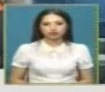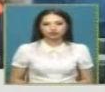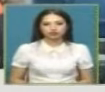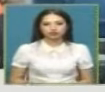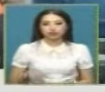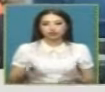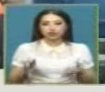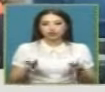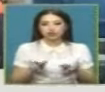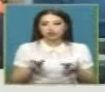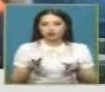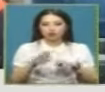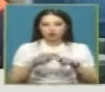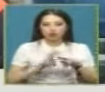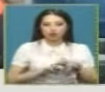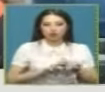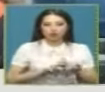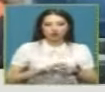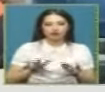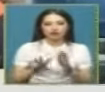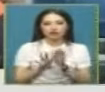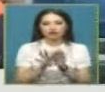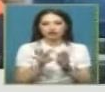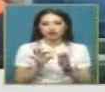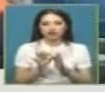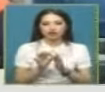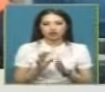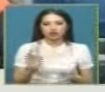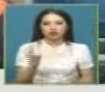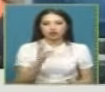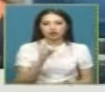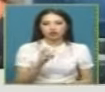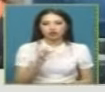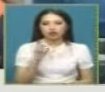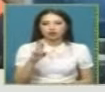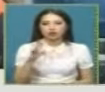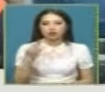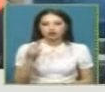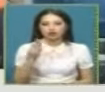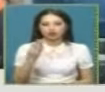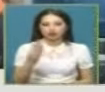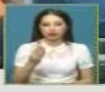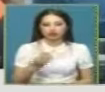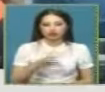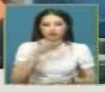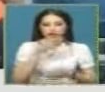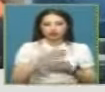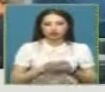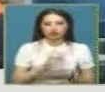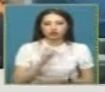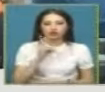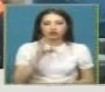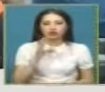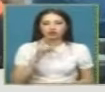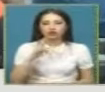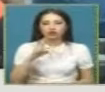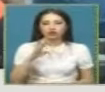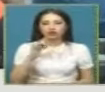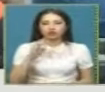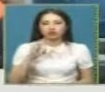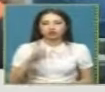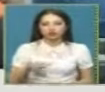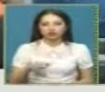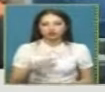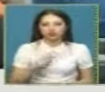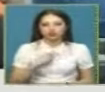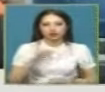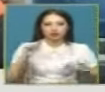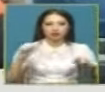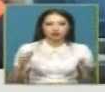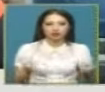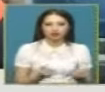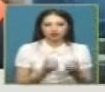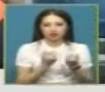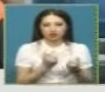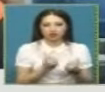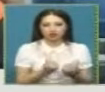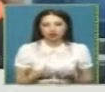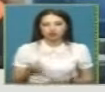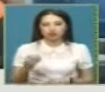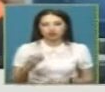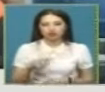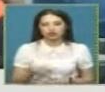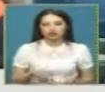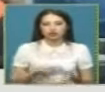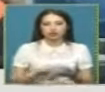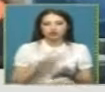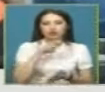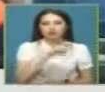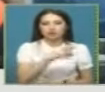Президенттік сайлауда Нұрсұлтан Әбішұлы Назарбаевтың өз кандидатурасын ұсынғанын біз қолдап, осы хат